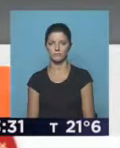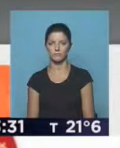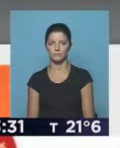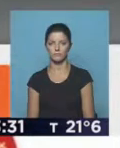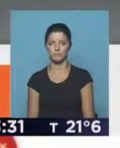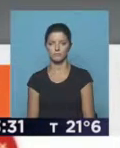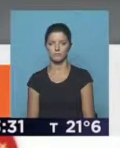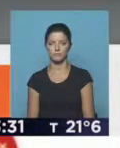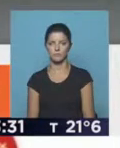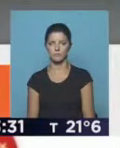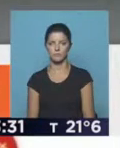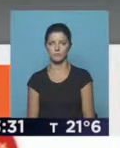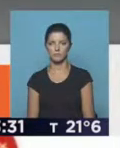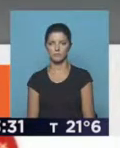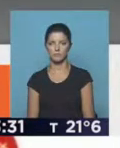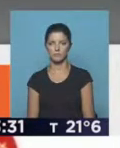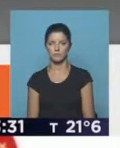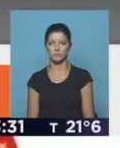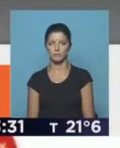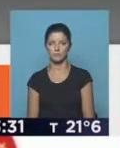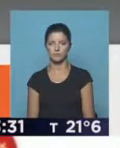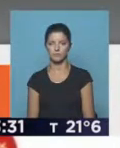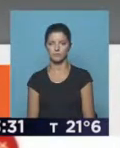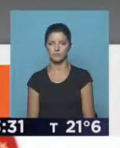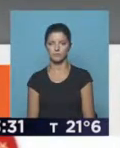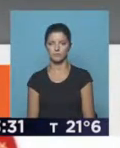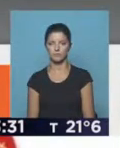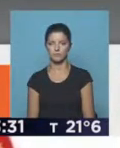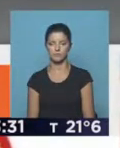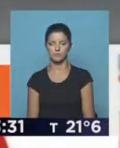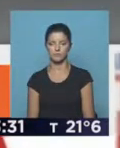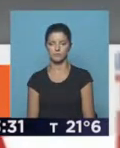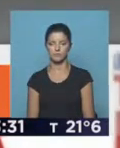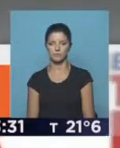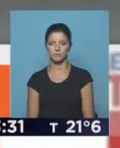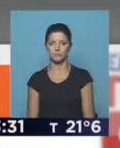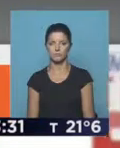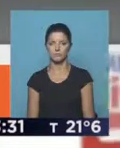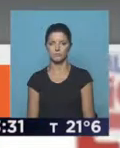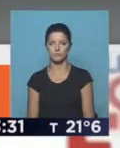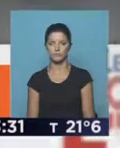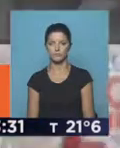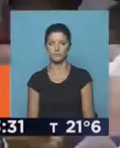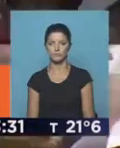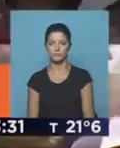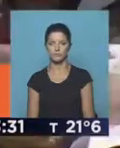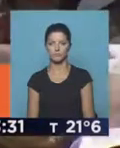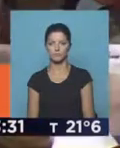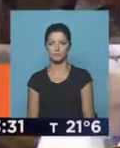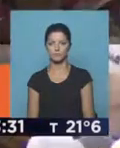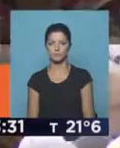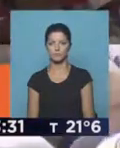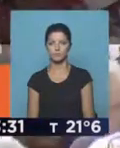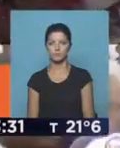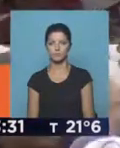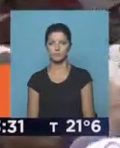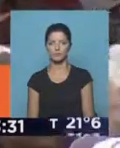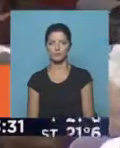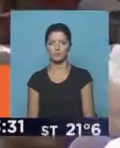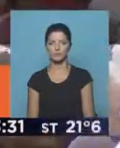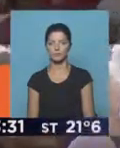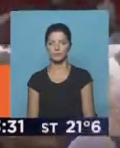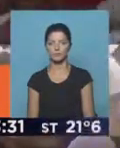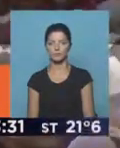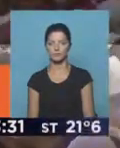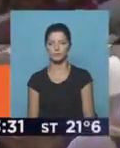oylamasının alelade bir seçim olmadığını, Türkiye'nin geleceği için bir dönüm